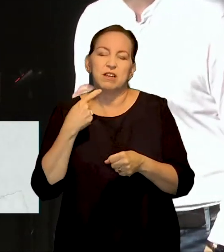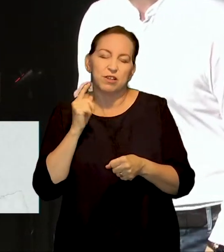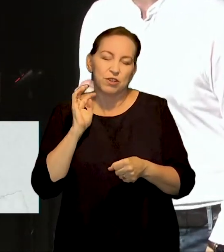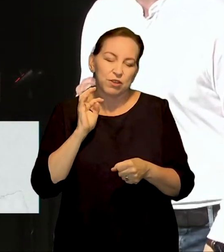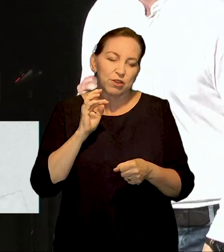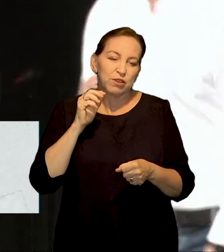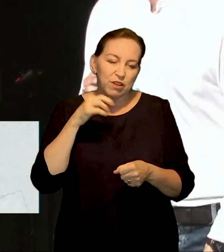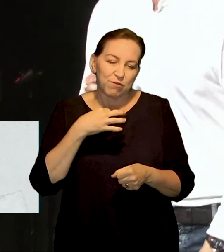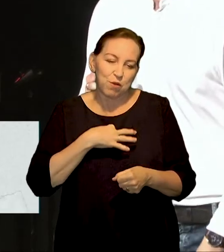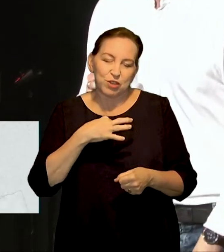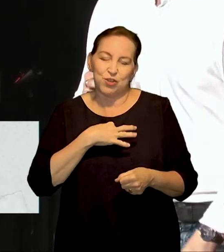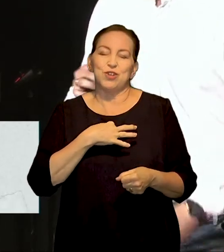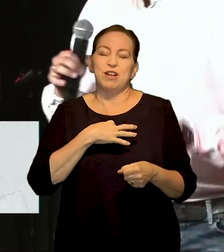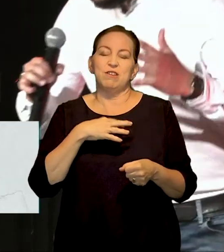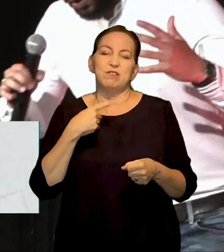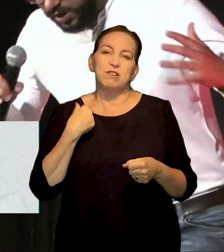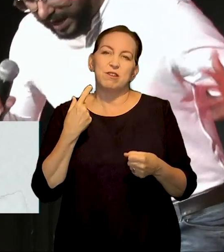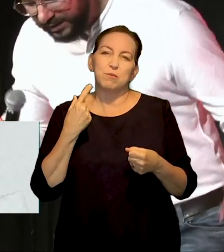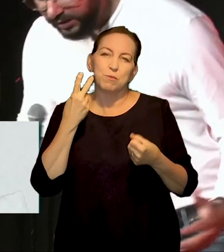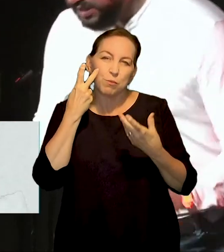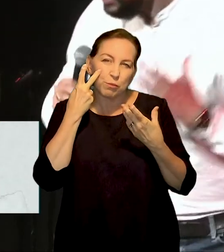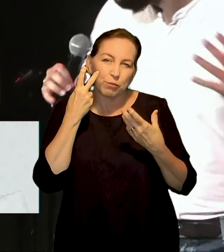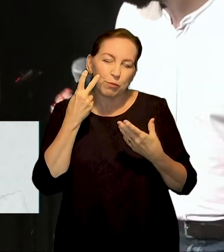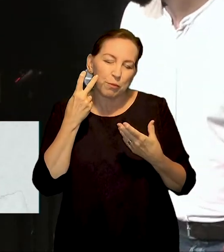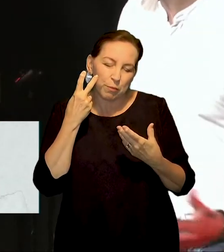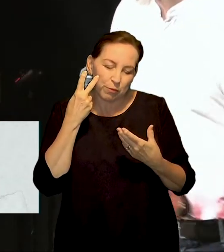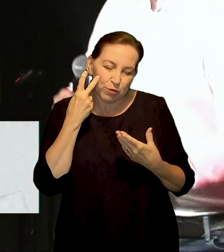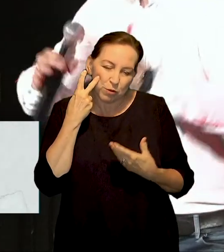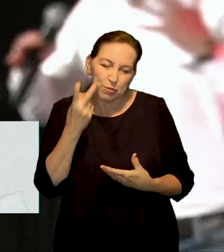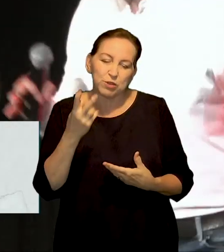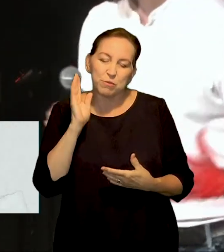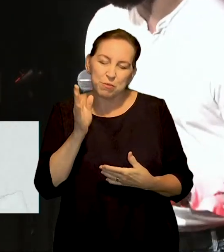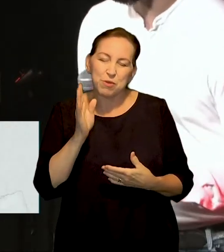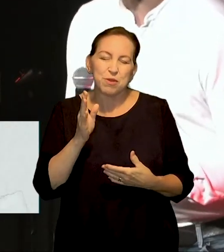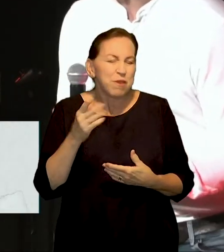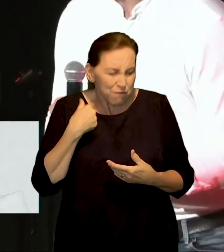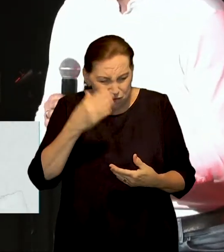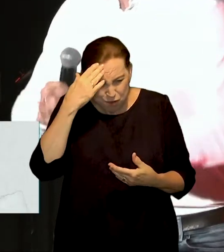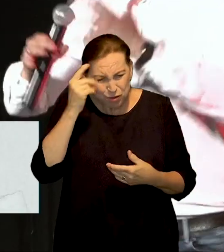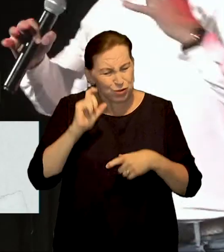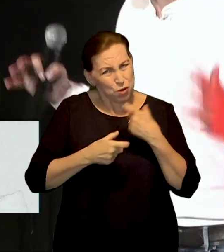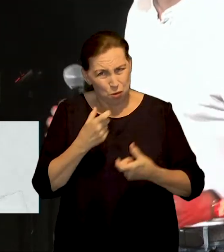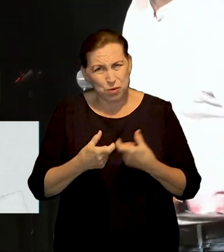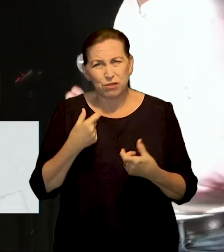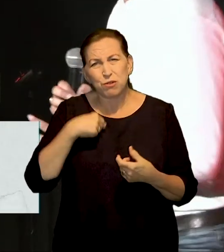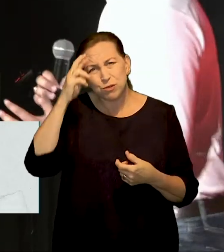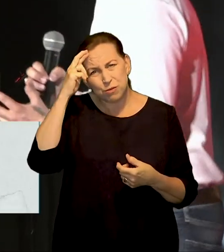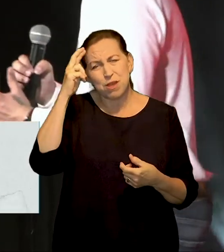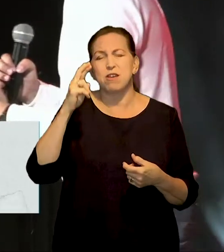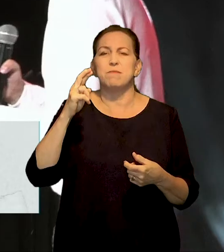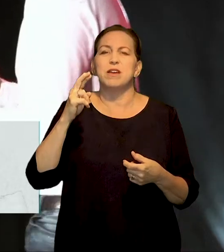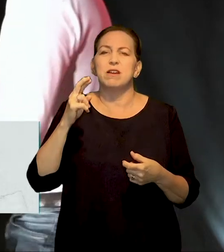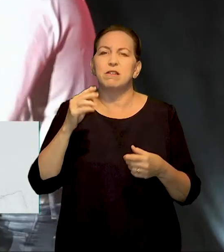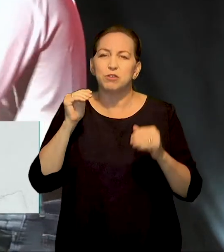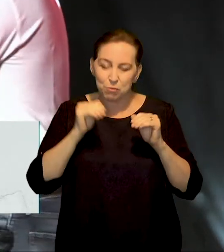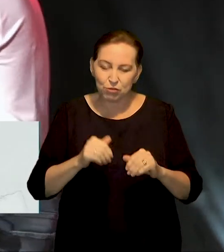Nie zgorszę się tym, jak on działa. Ludzie zatrudnieni od samego rana w przypowieści.